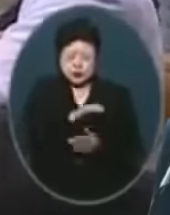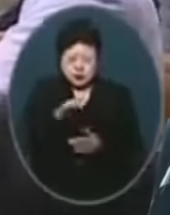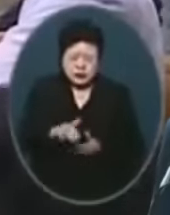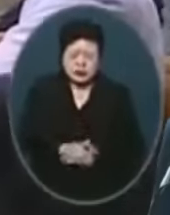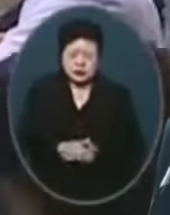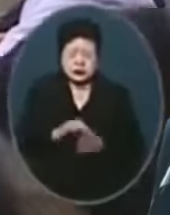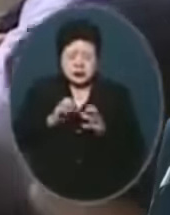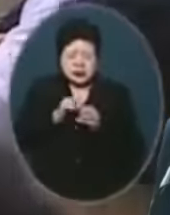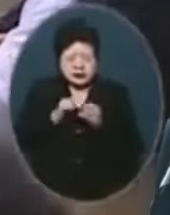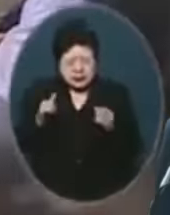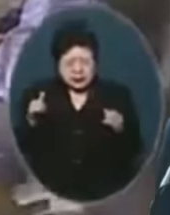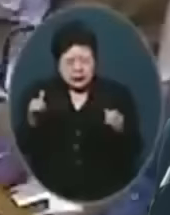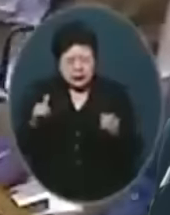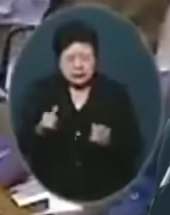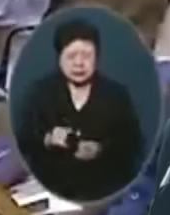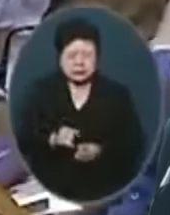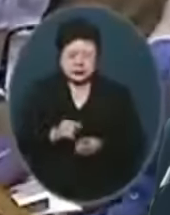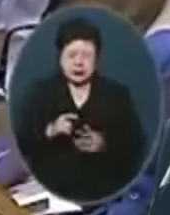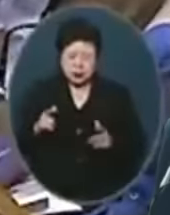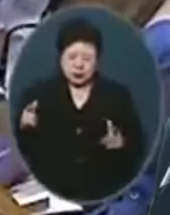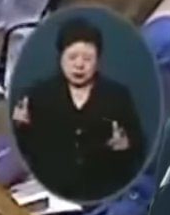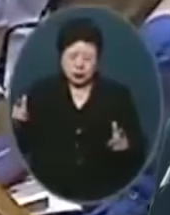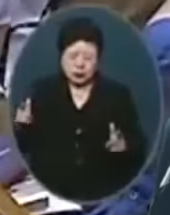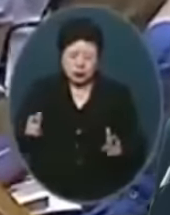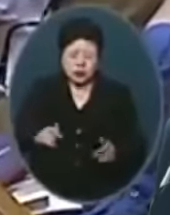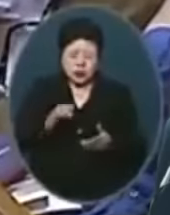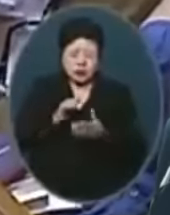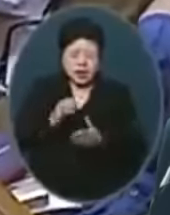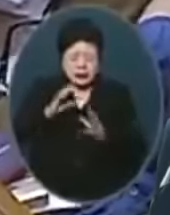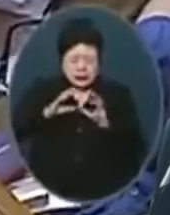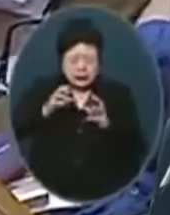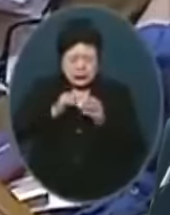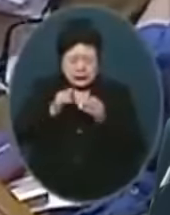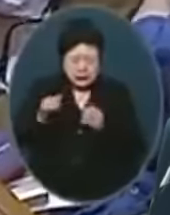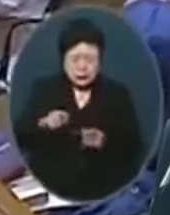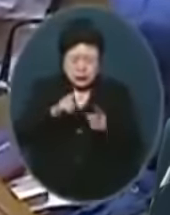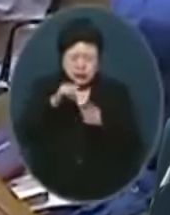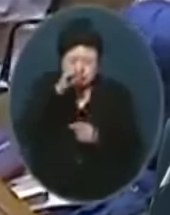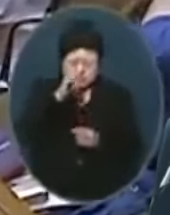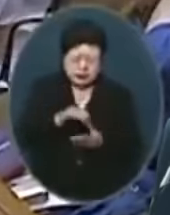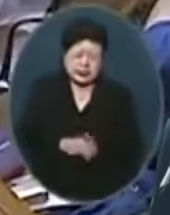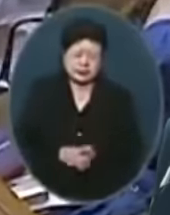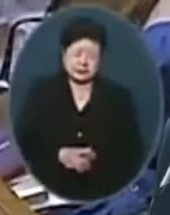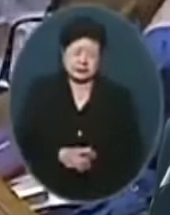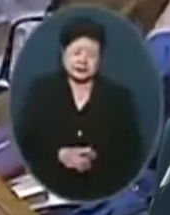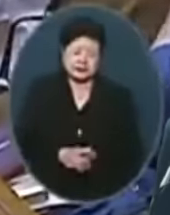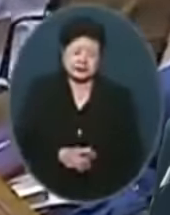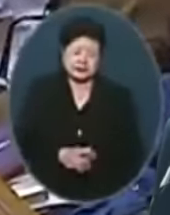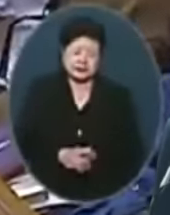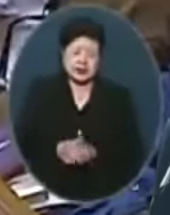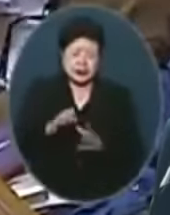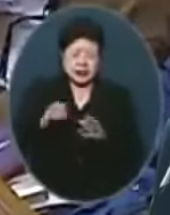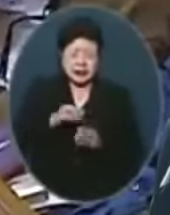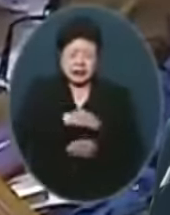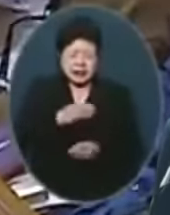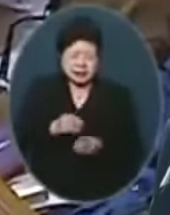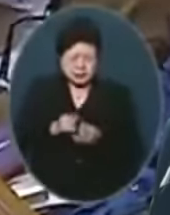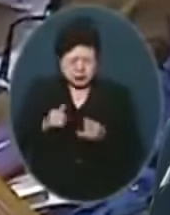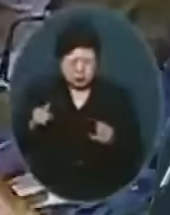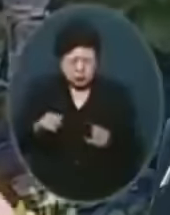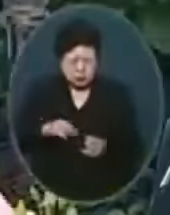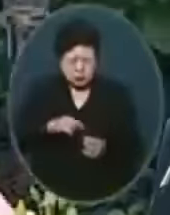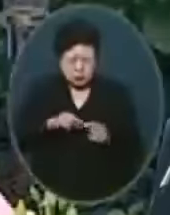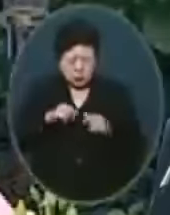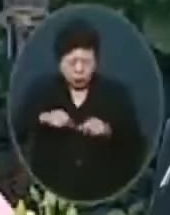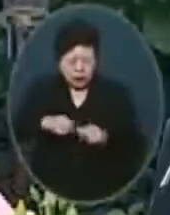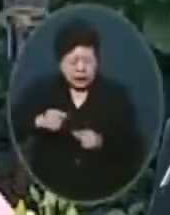우리는 세상 사람일 뿐 아니라 천국 사람으로서 살고 있습니다. 천국 시민으로 우리가 살고